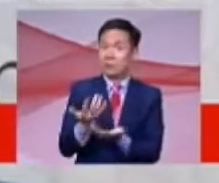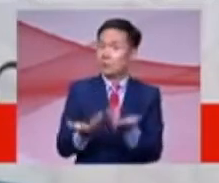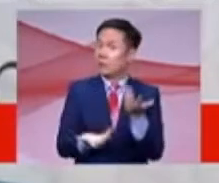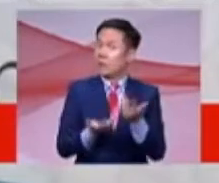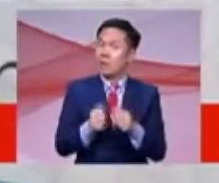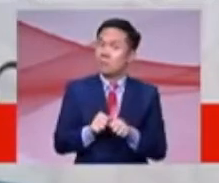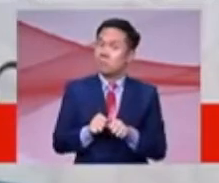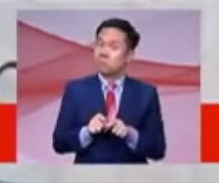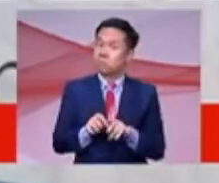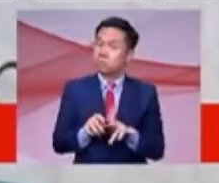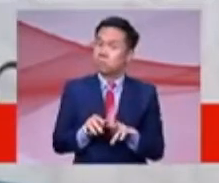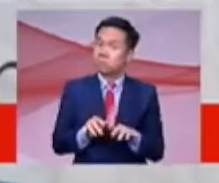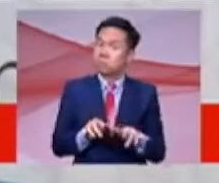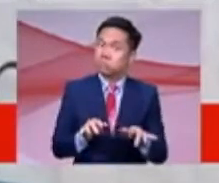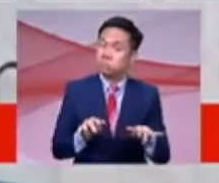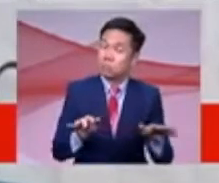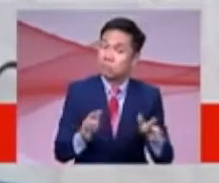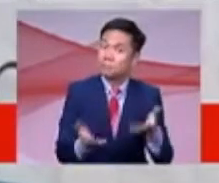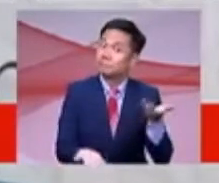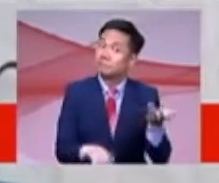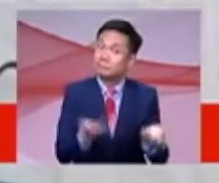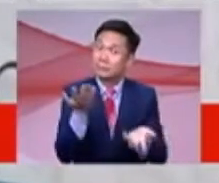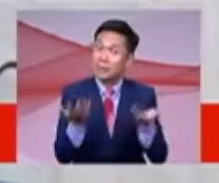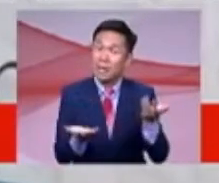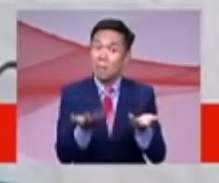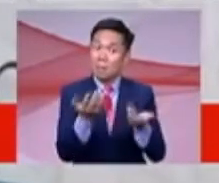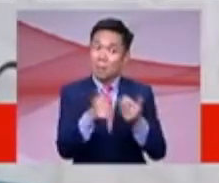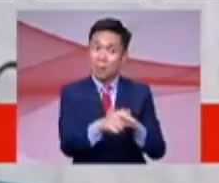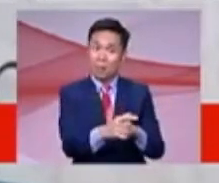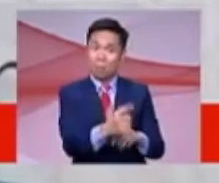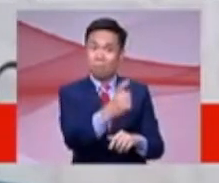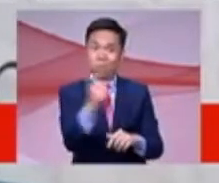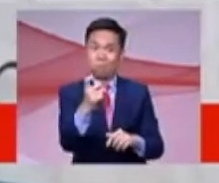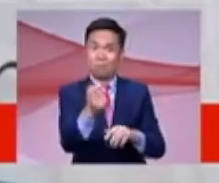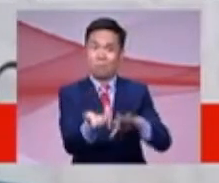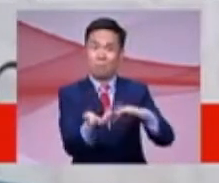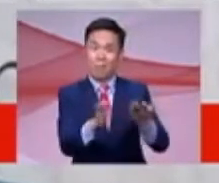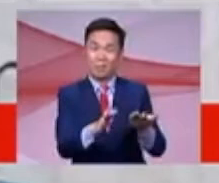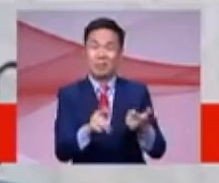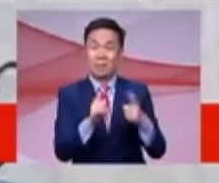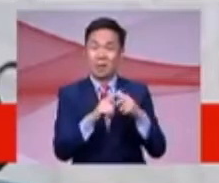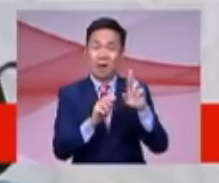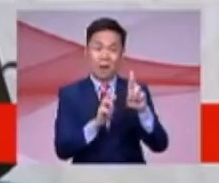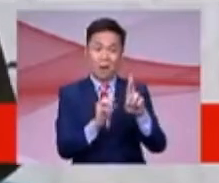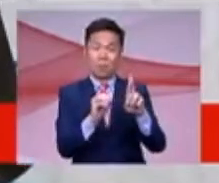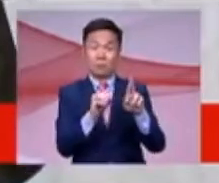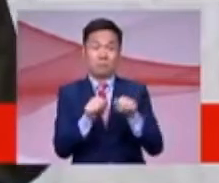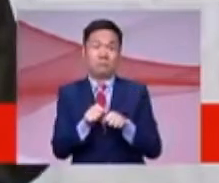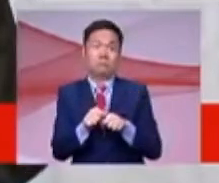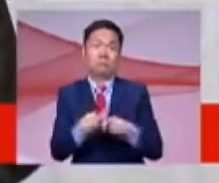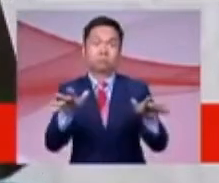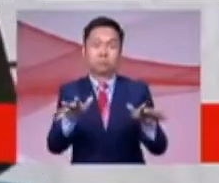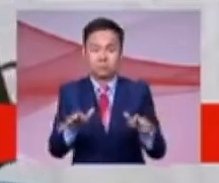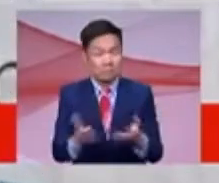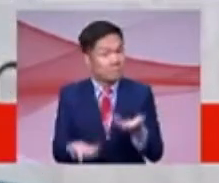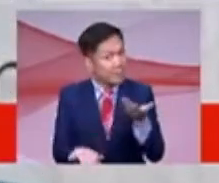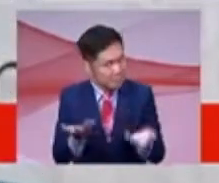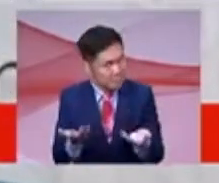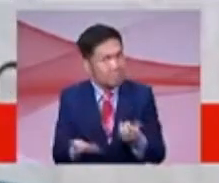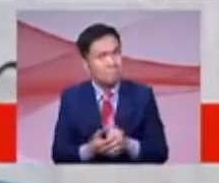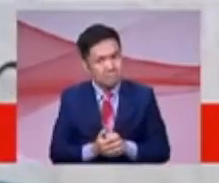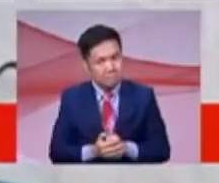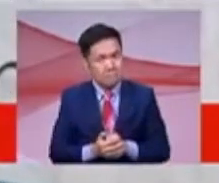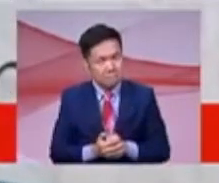keganasannya lebih yang boleh berakhir dengan kematian dan juga keboleh jangkitan dia tinggi. Next. Dan juga